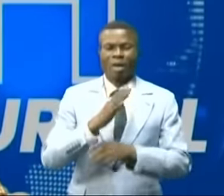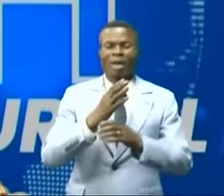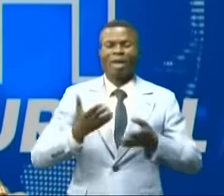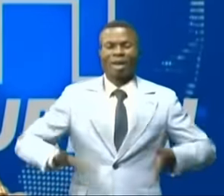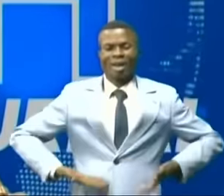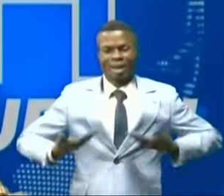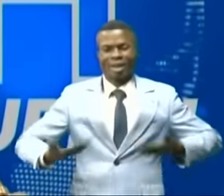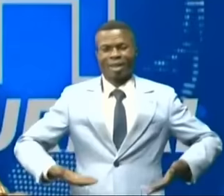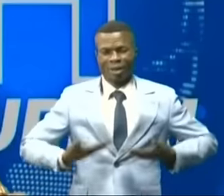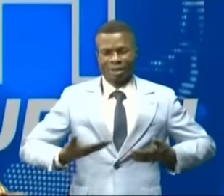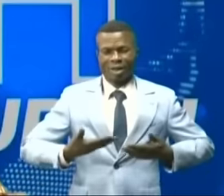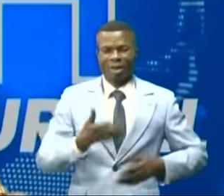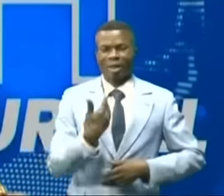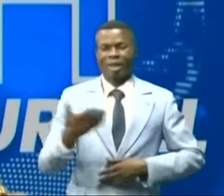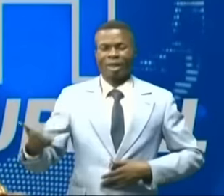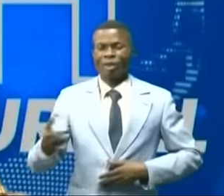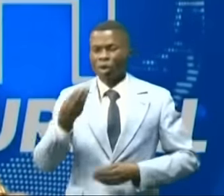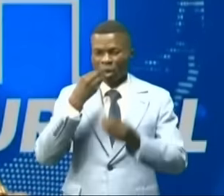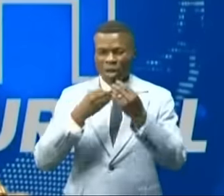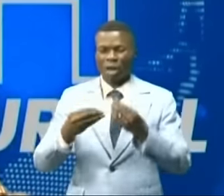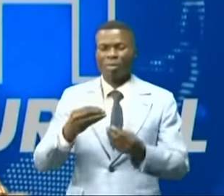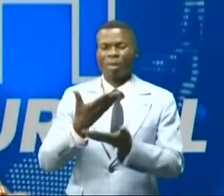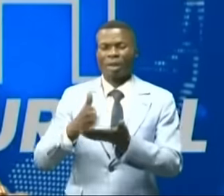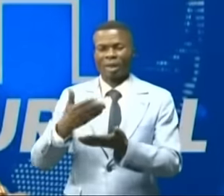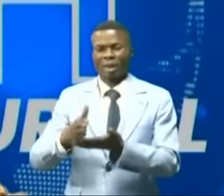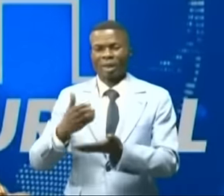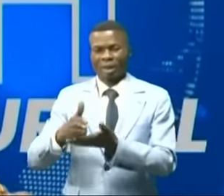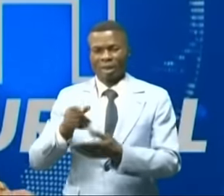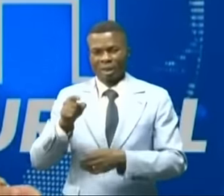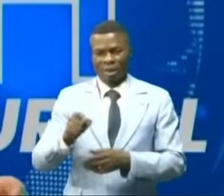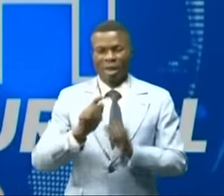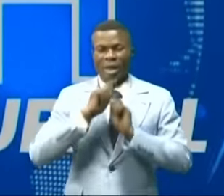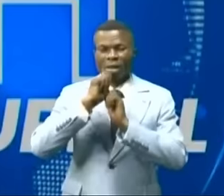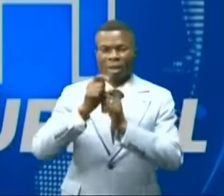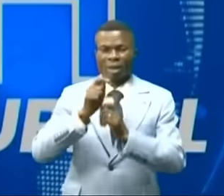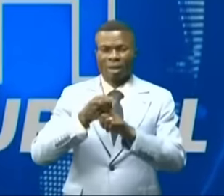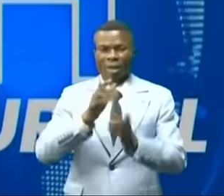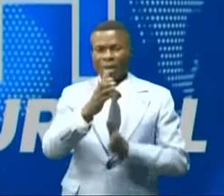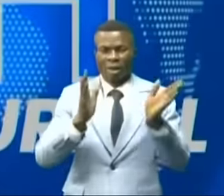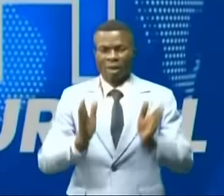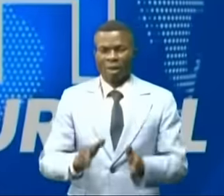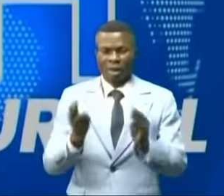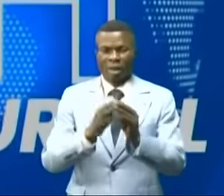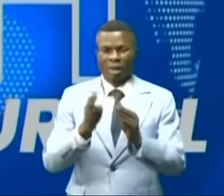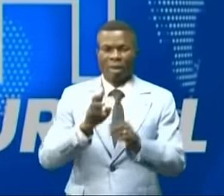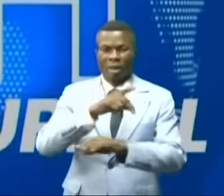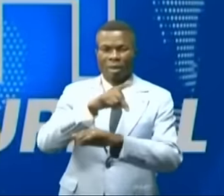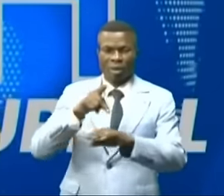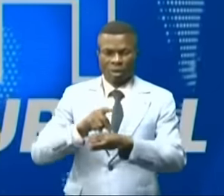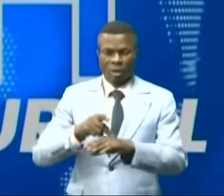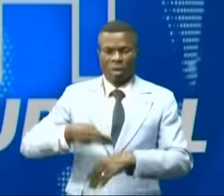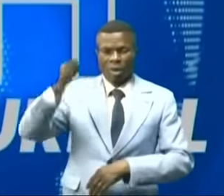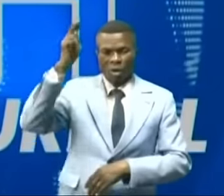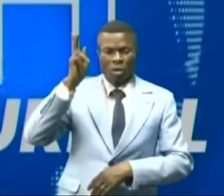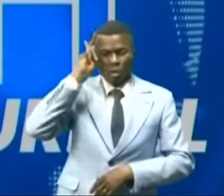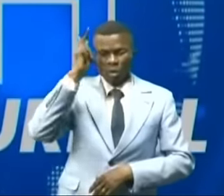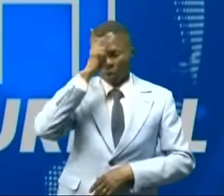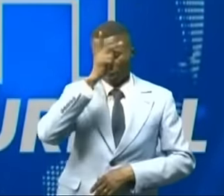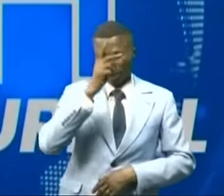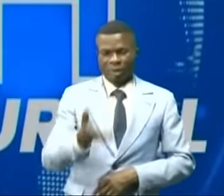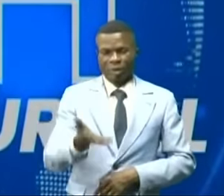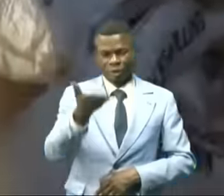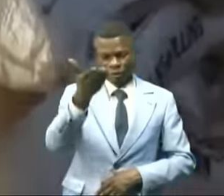sourire. Des vivres et non-vivres leur ont été remis, geste du questeur de l'Assemblée provinciale du Haut-Katanga. Eric